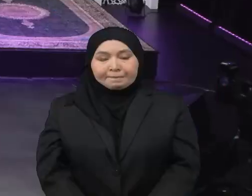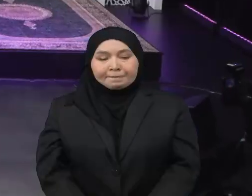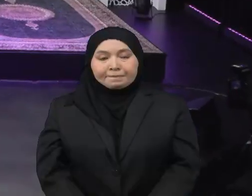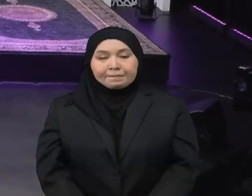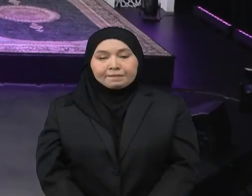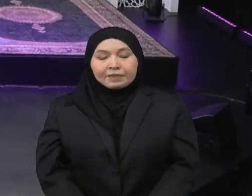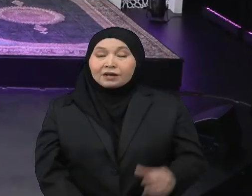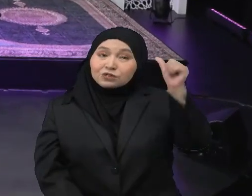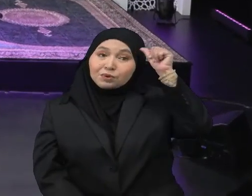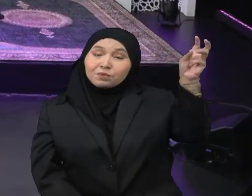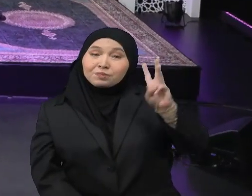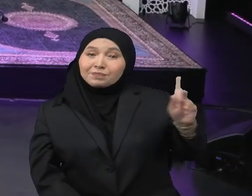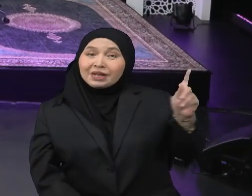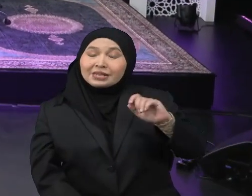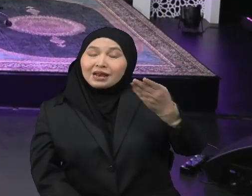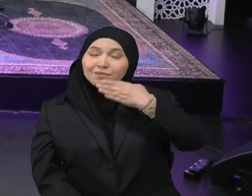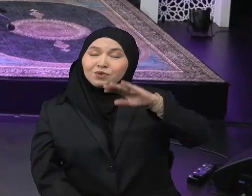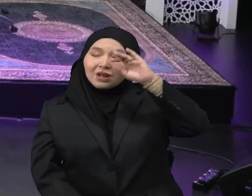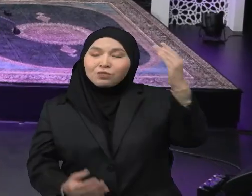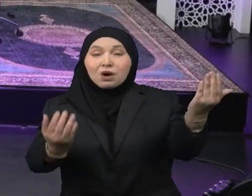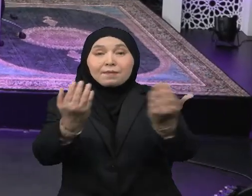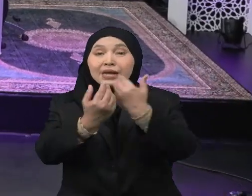Assalamualaikum warahmatullahi wabarakatuh